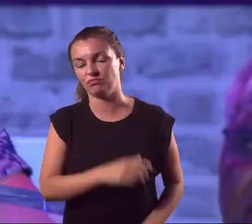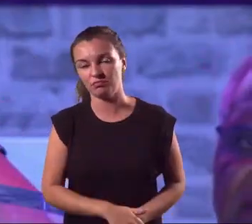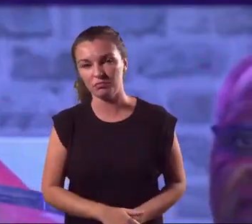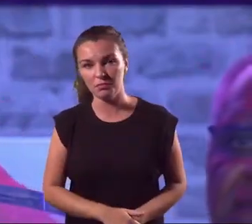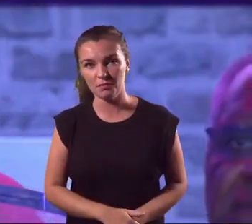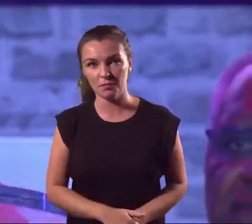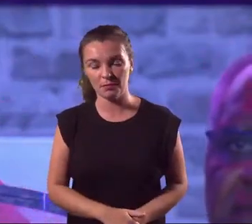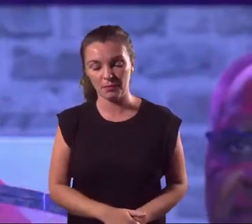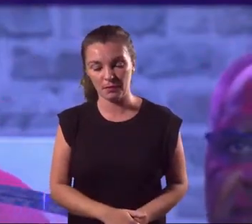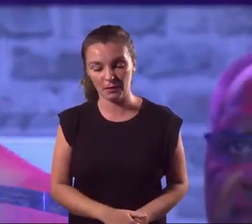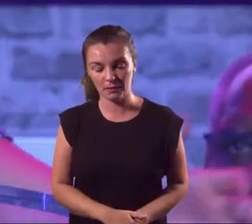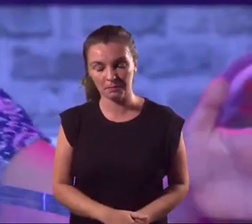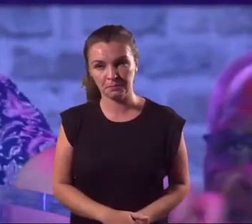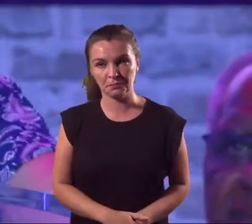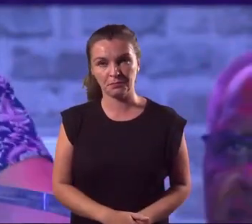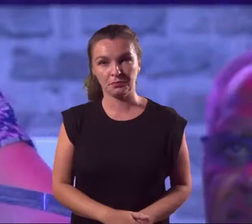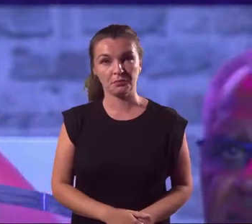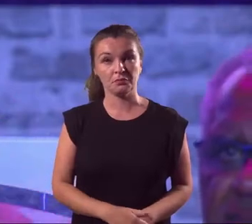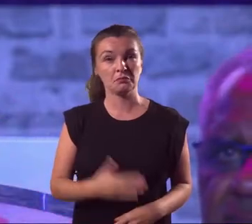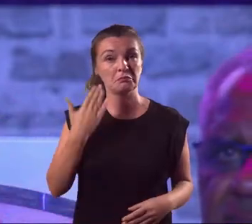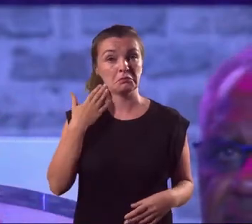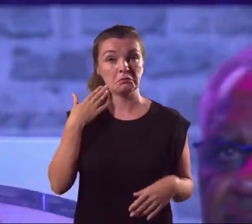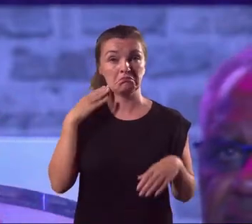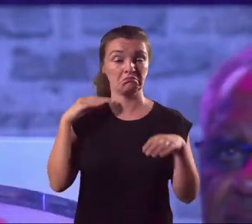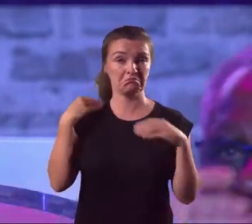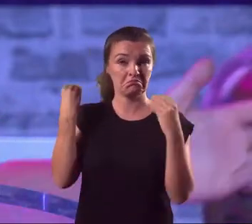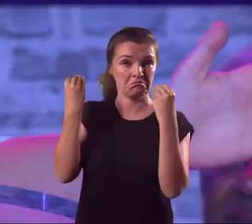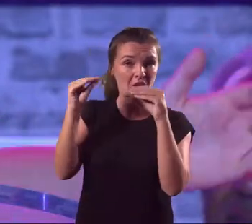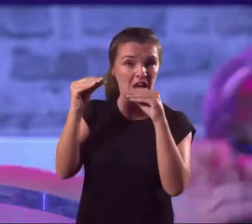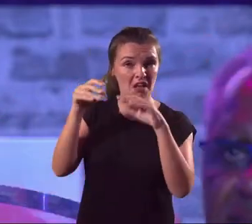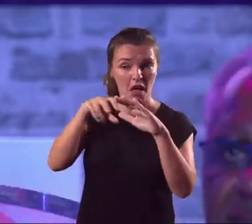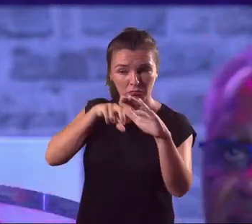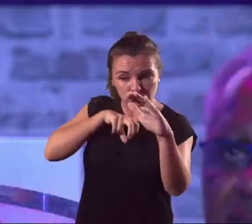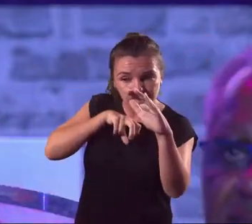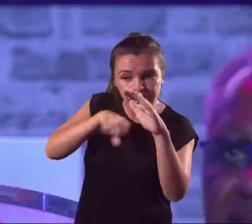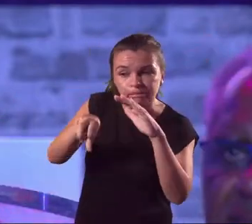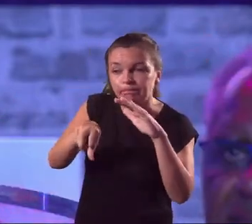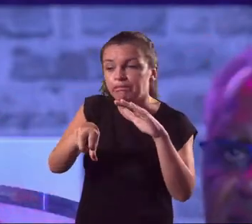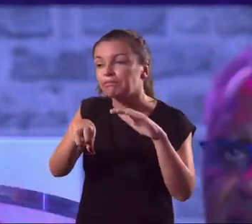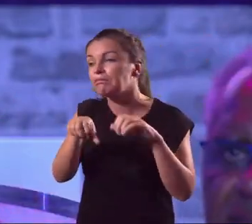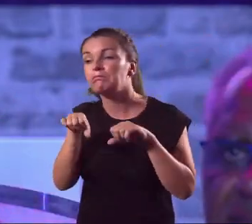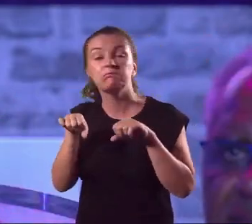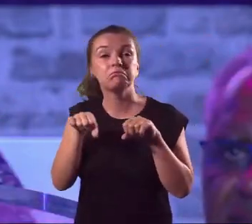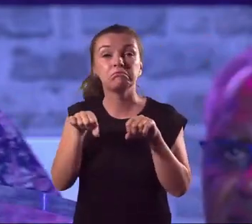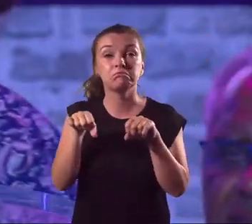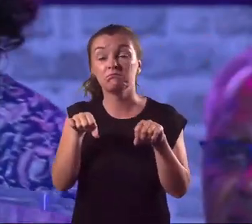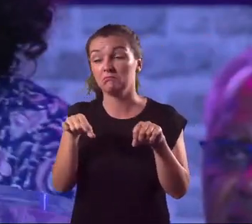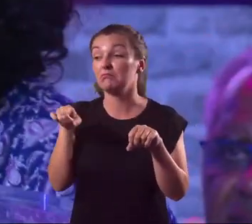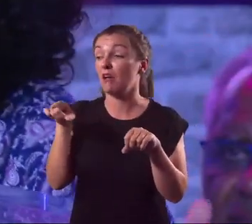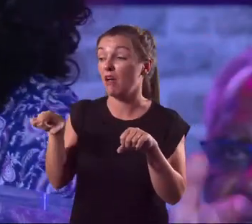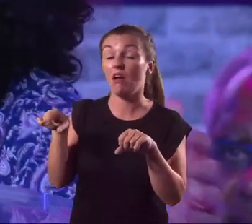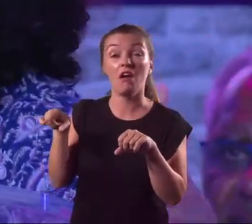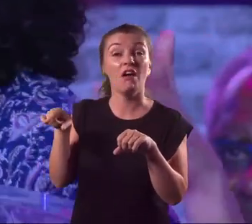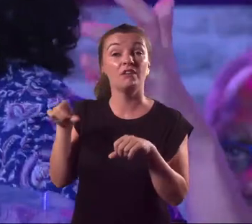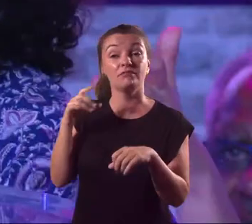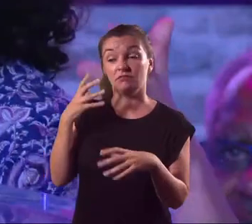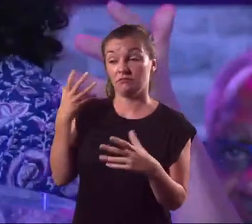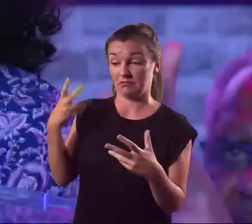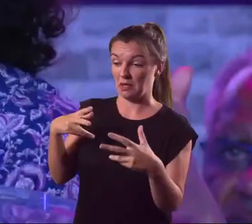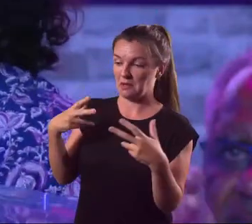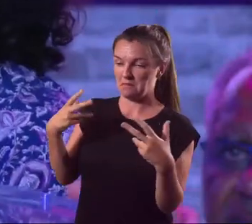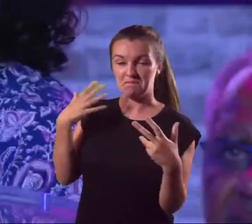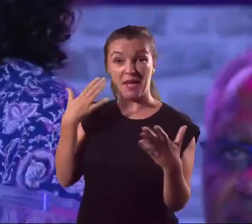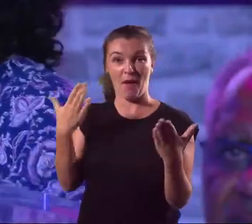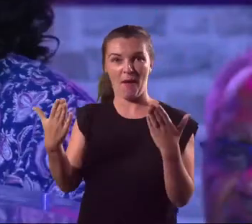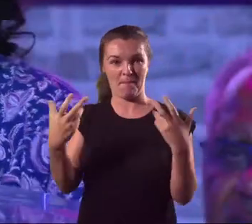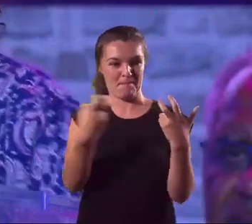l'expérience que si vous allez dans un supermarché, sans doute, vous trouverez plus facilement, ou en tout cas à un prix